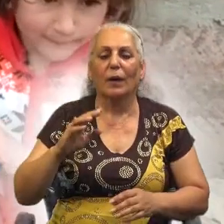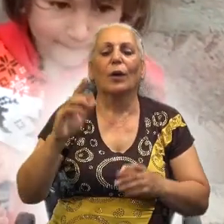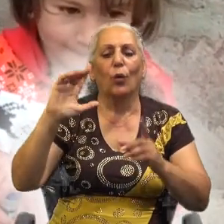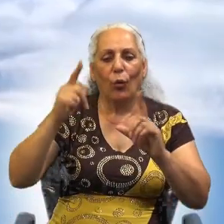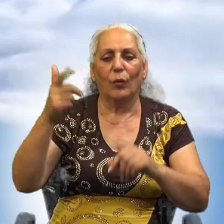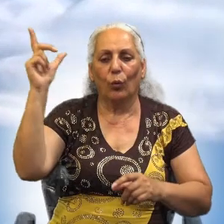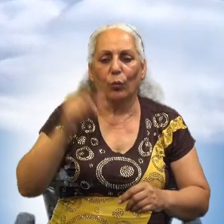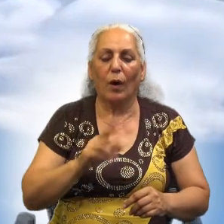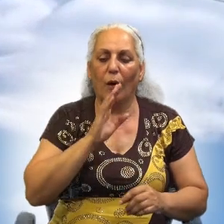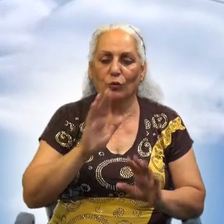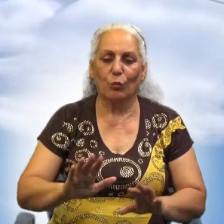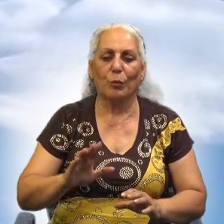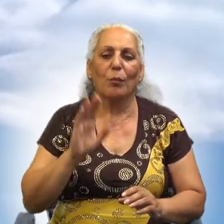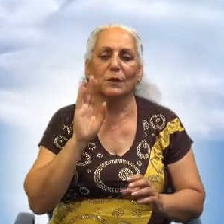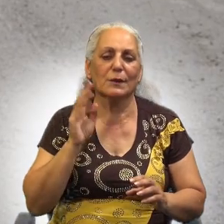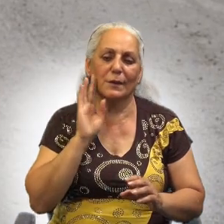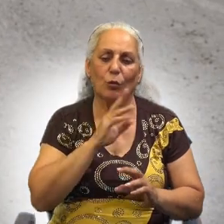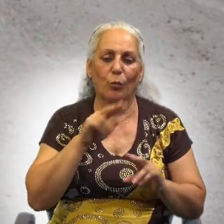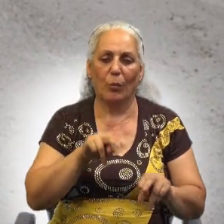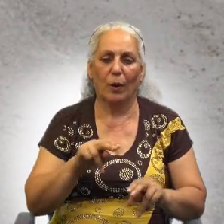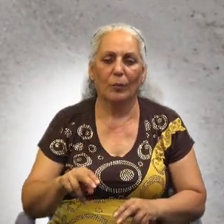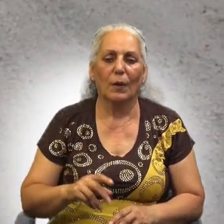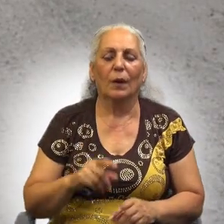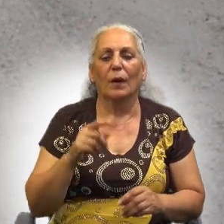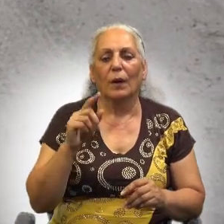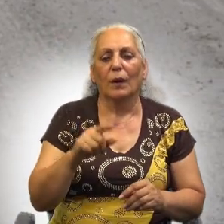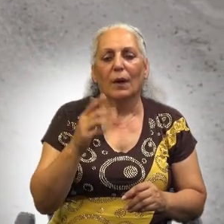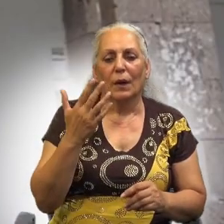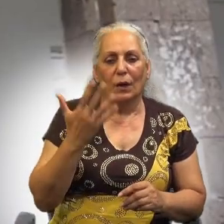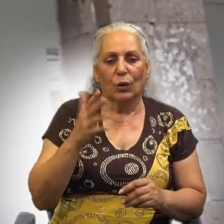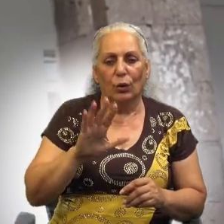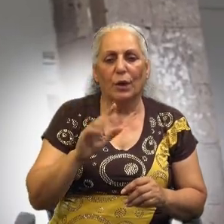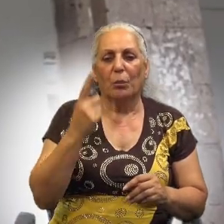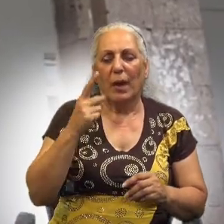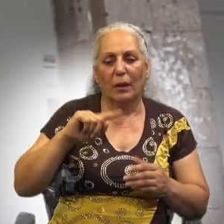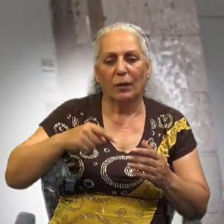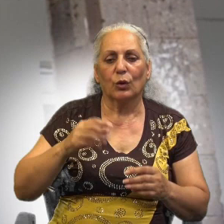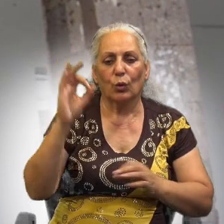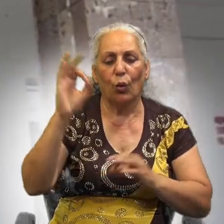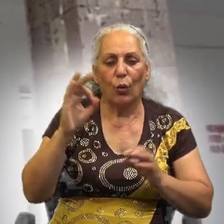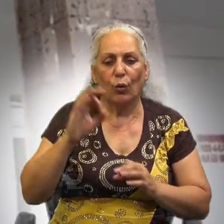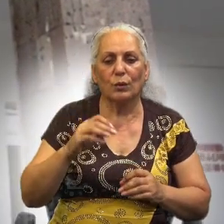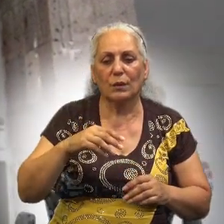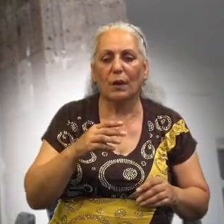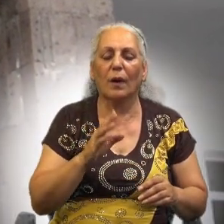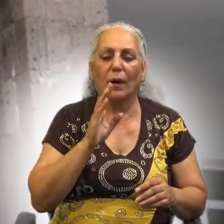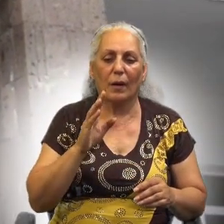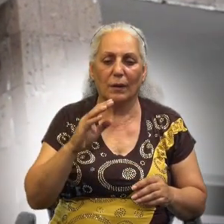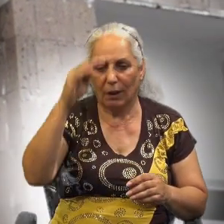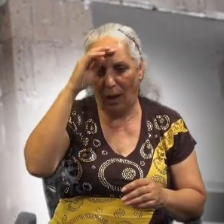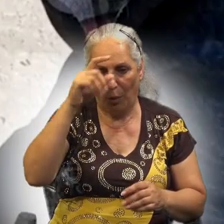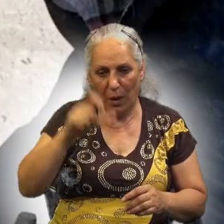ծնողին։ Համայնքի բնակչության 51.5%-ը կազմում են տղամարդիկ, 48.5%-ն էլ